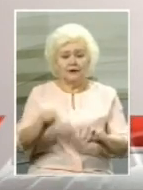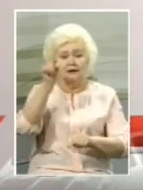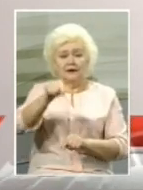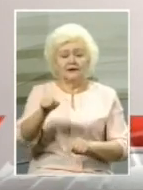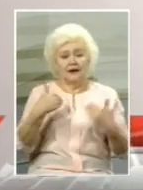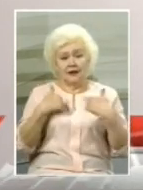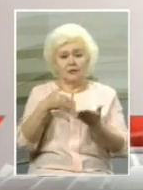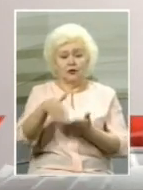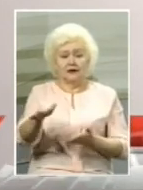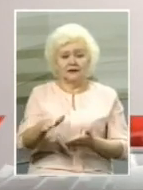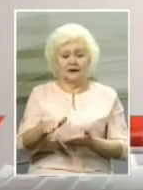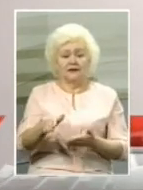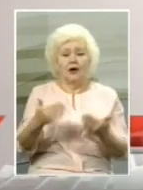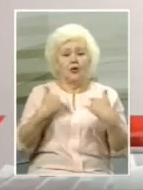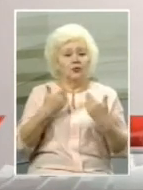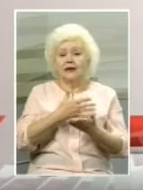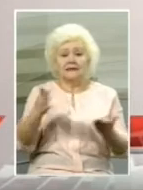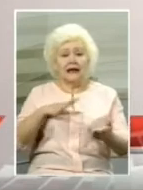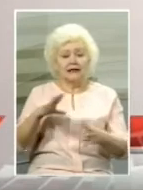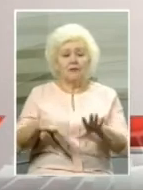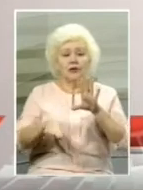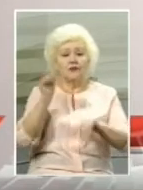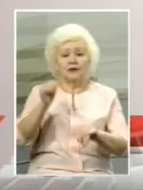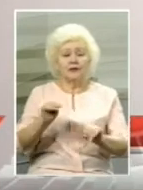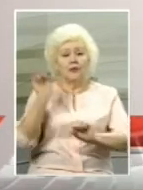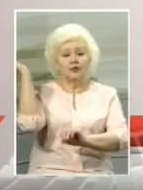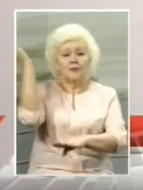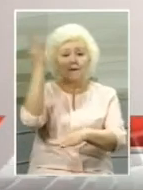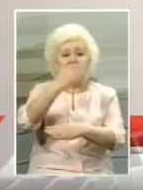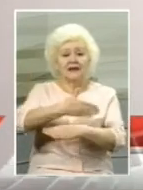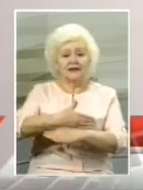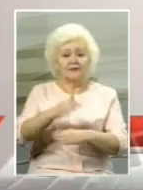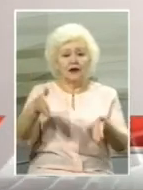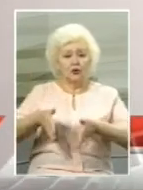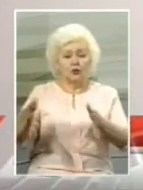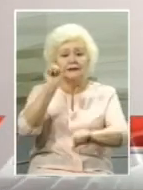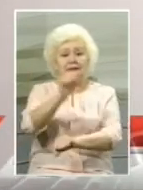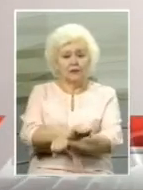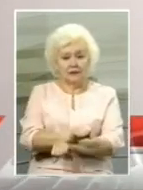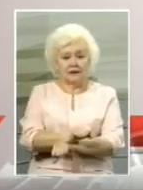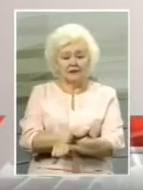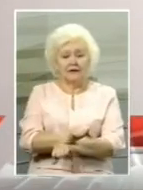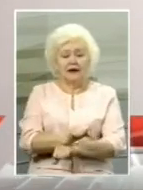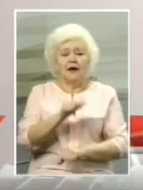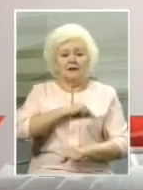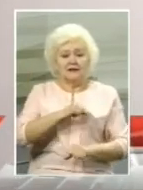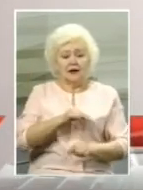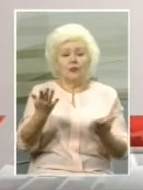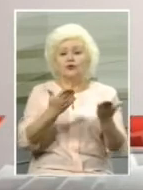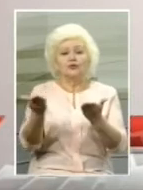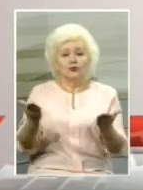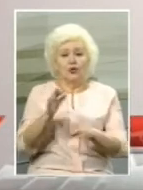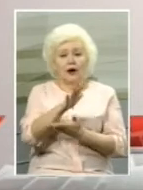нам отказали. Ну, и у нас не было выбора, мы пришли перекрывать. То есть станция не запланированная, ну, это вот работники решили действовать